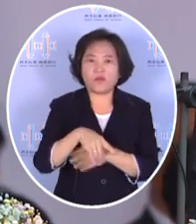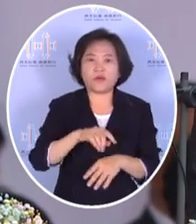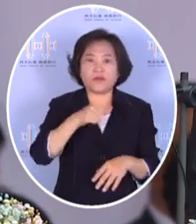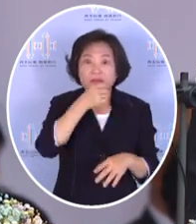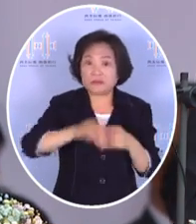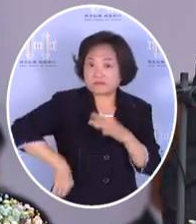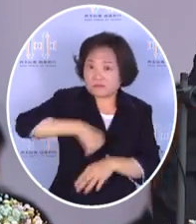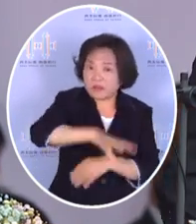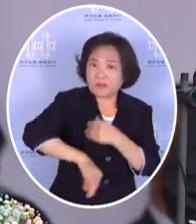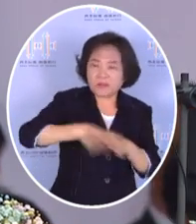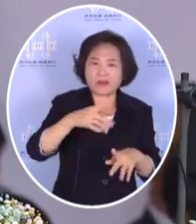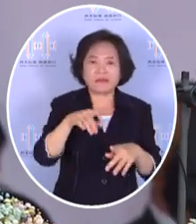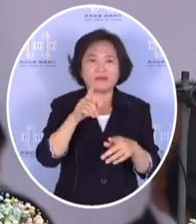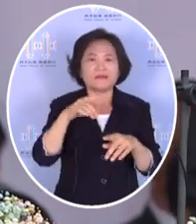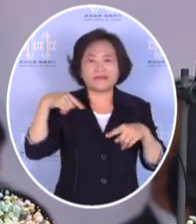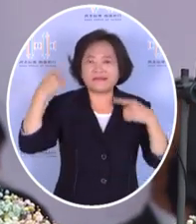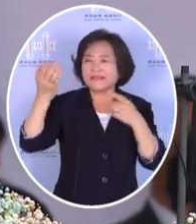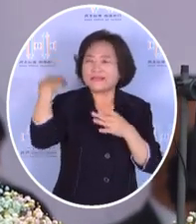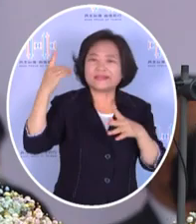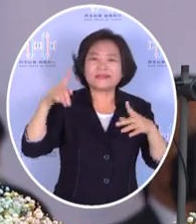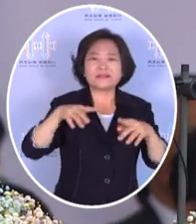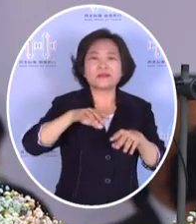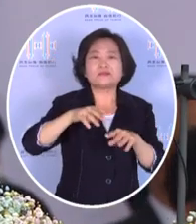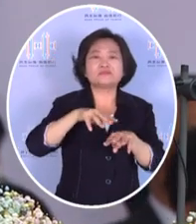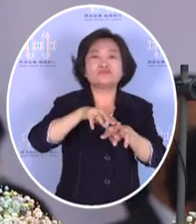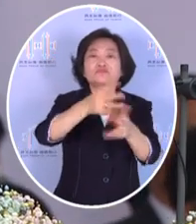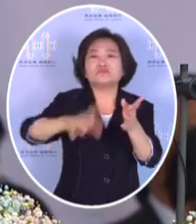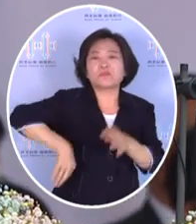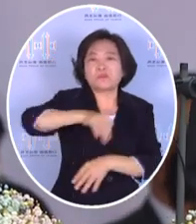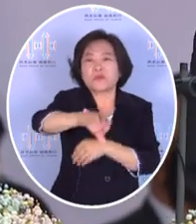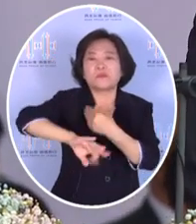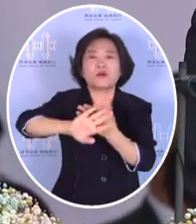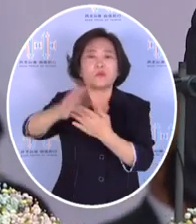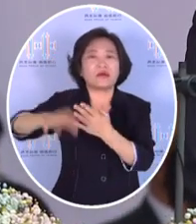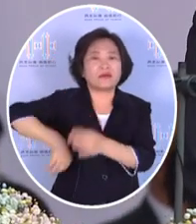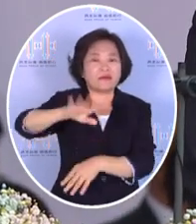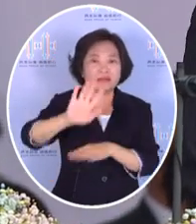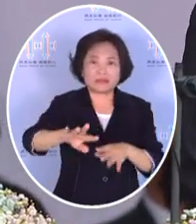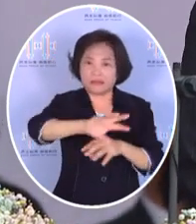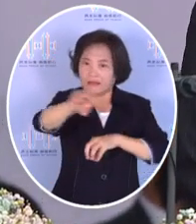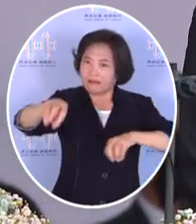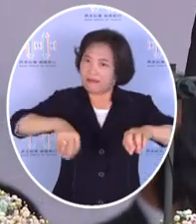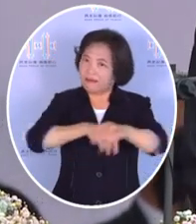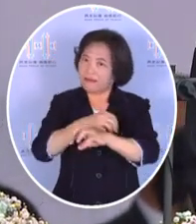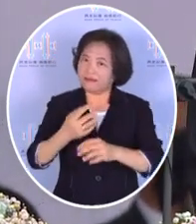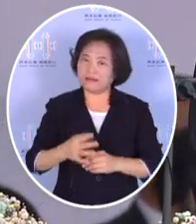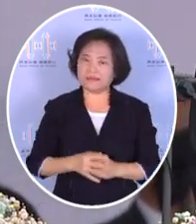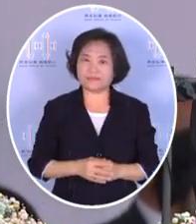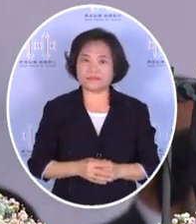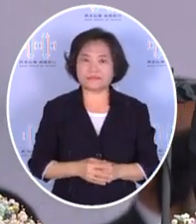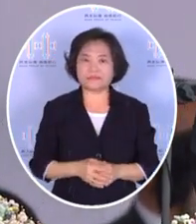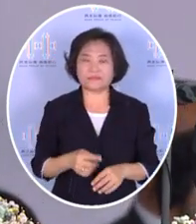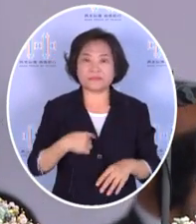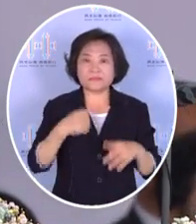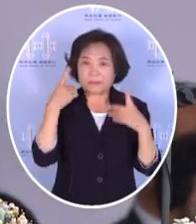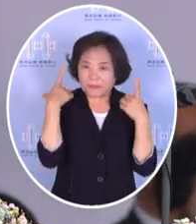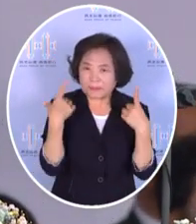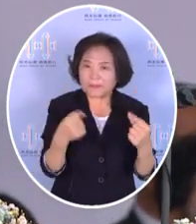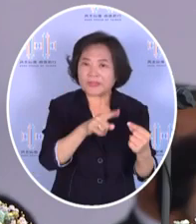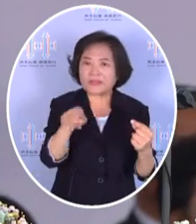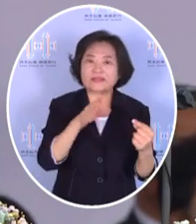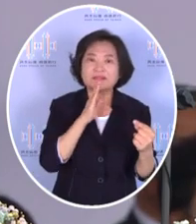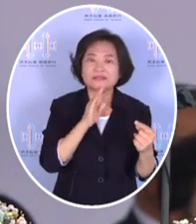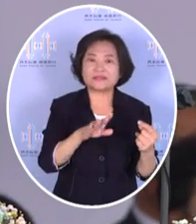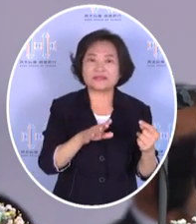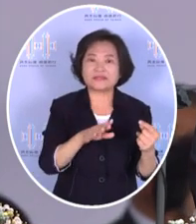长期以来外流的趋势已经翻转过来了。我们迎来几十年来最大规